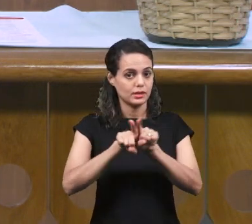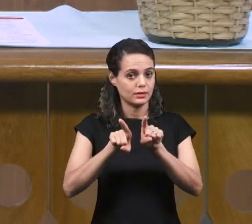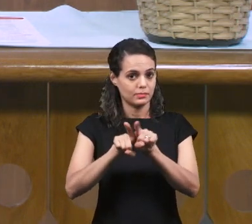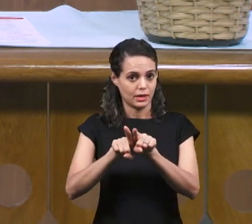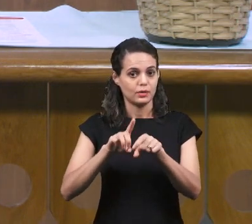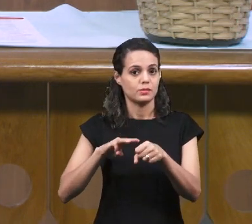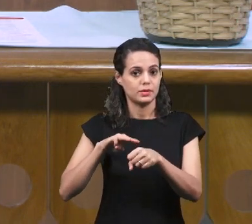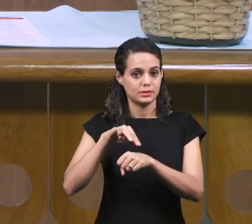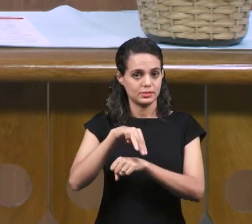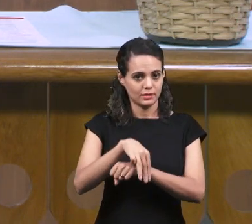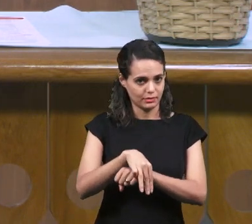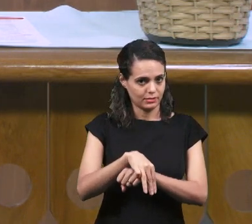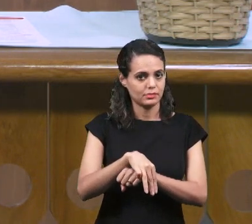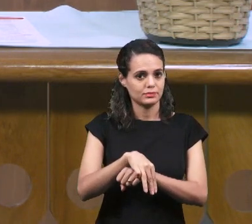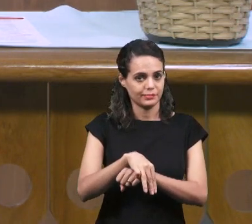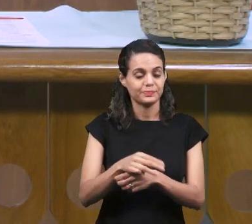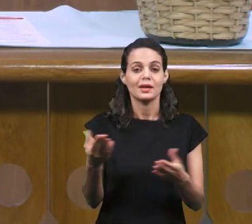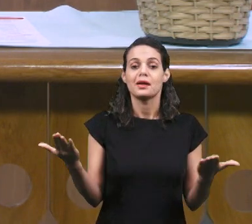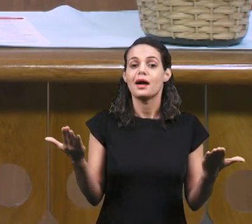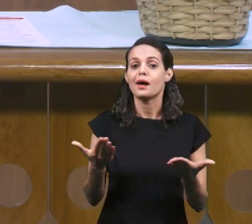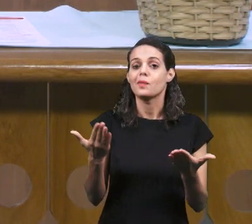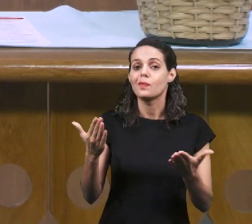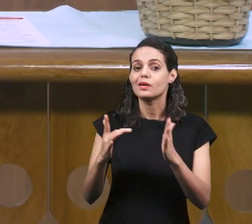maintenant transféré